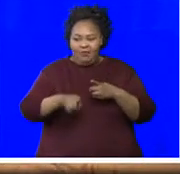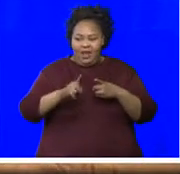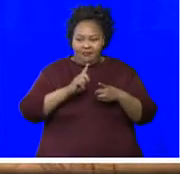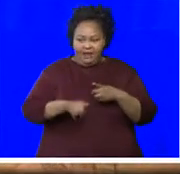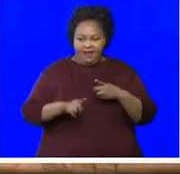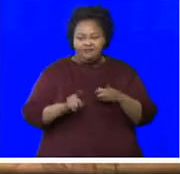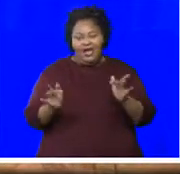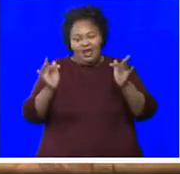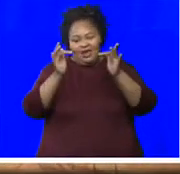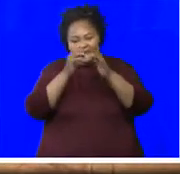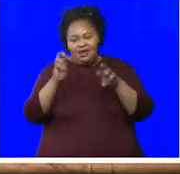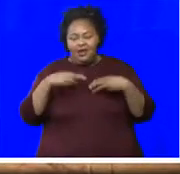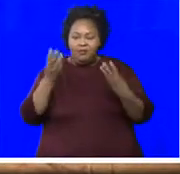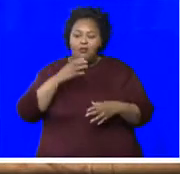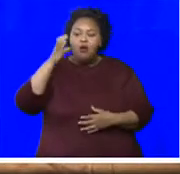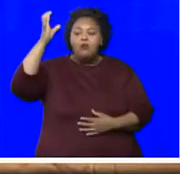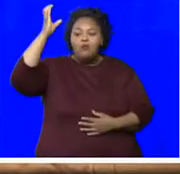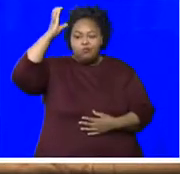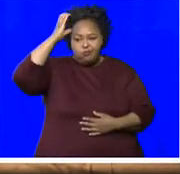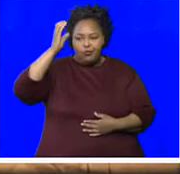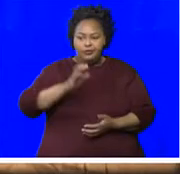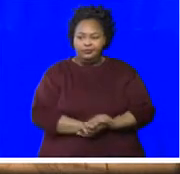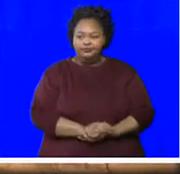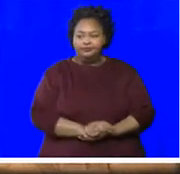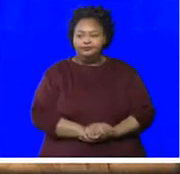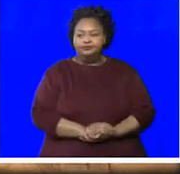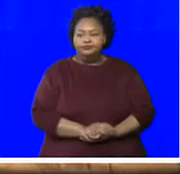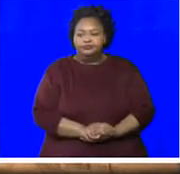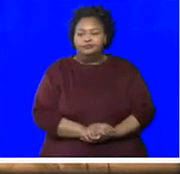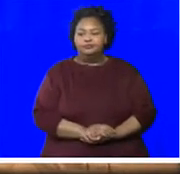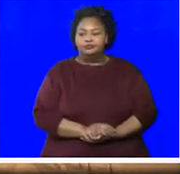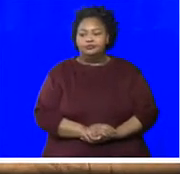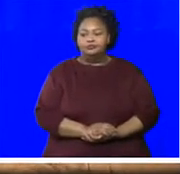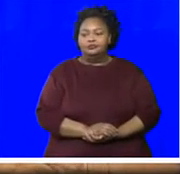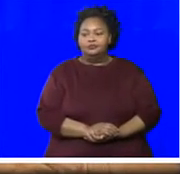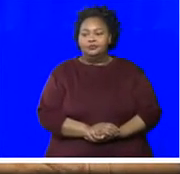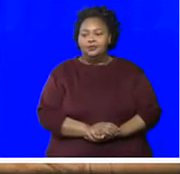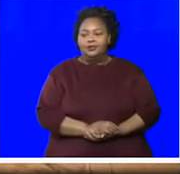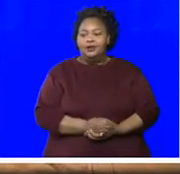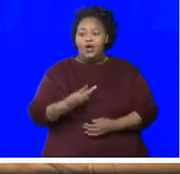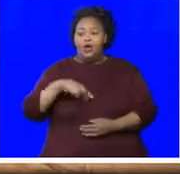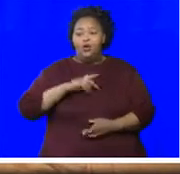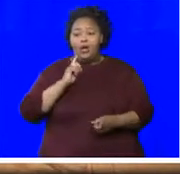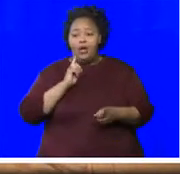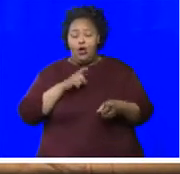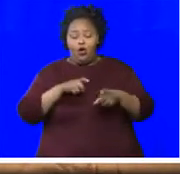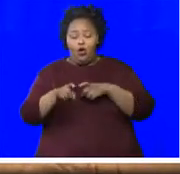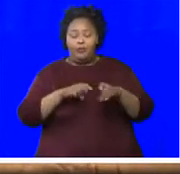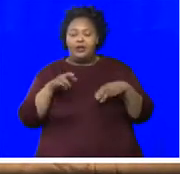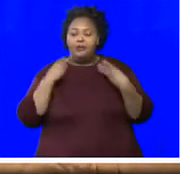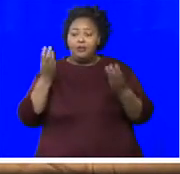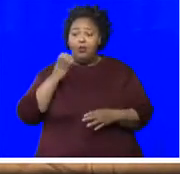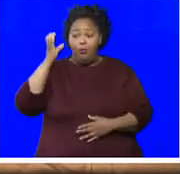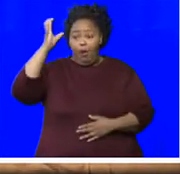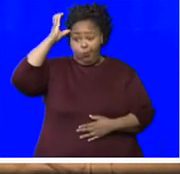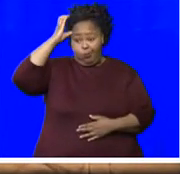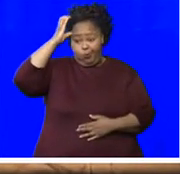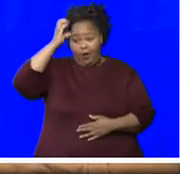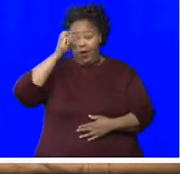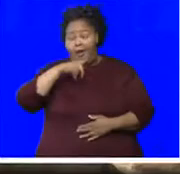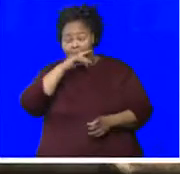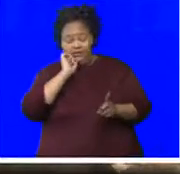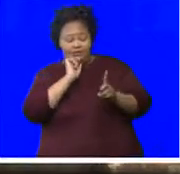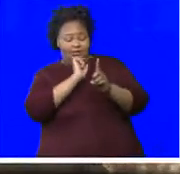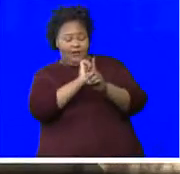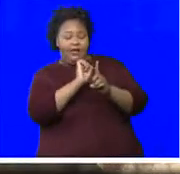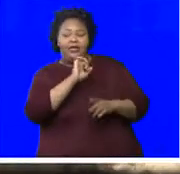The competition is really high. Playing with high caliber guys like James really shows you how average the average golfer